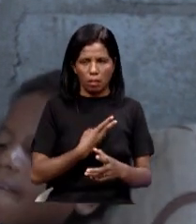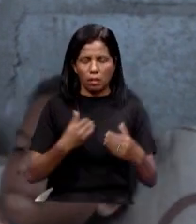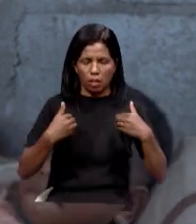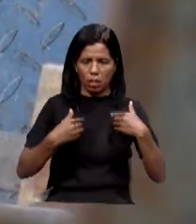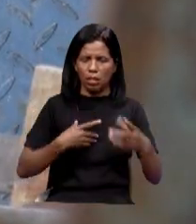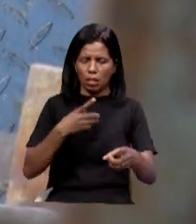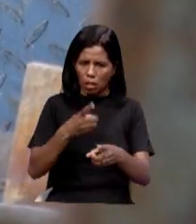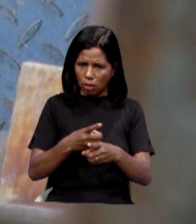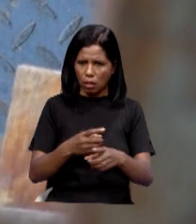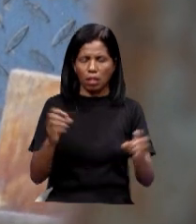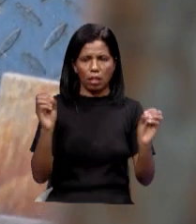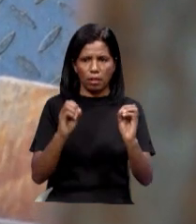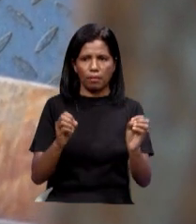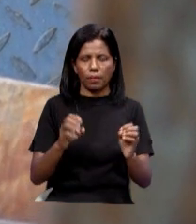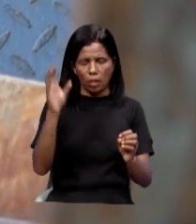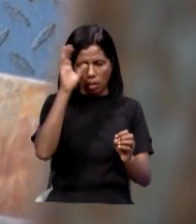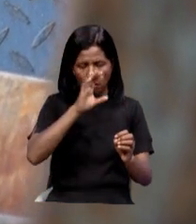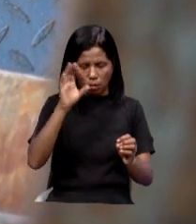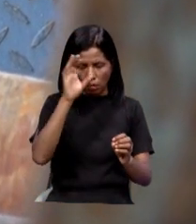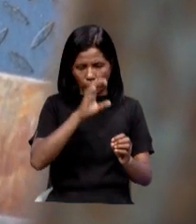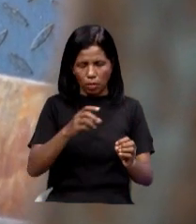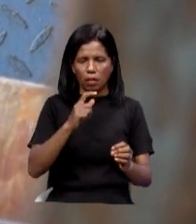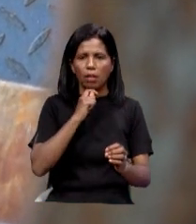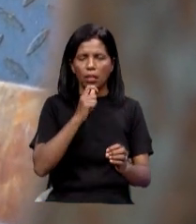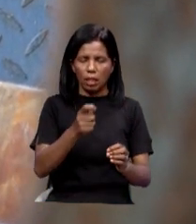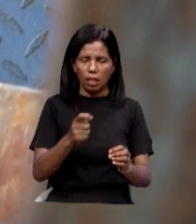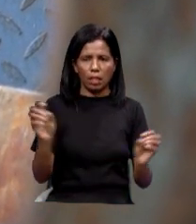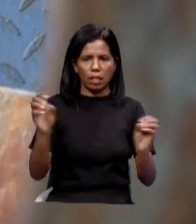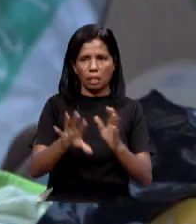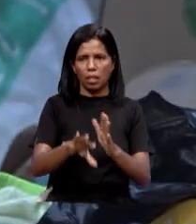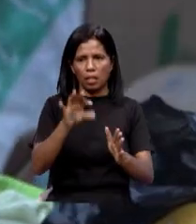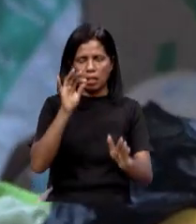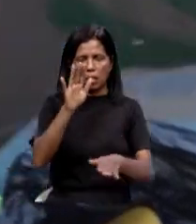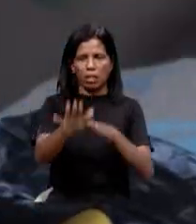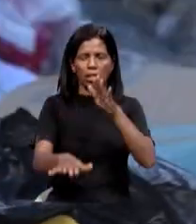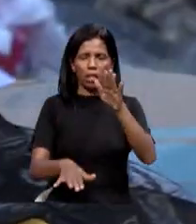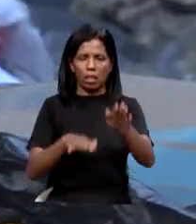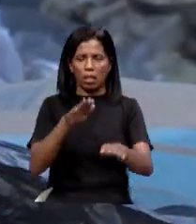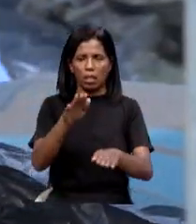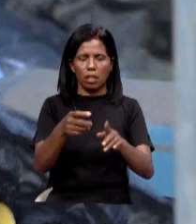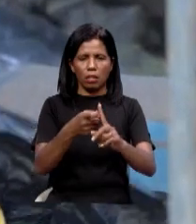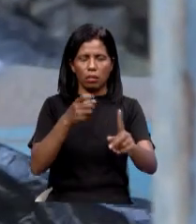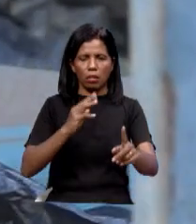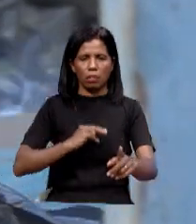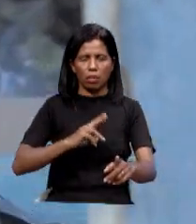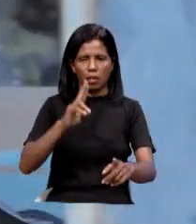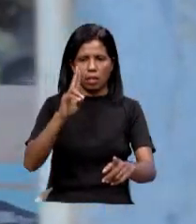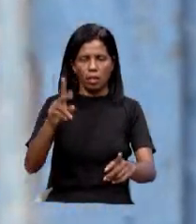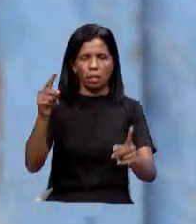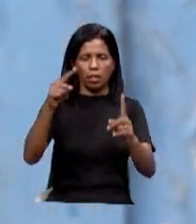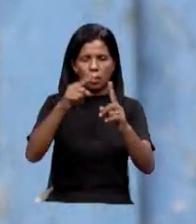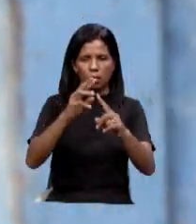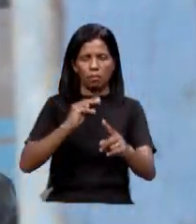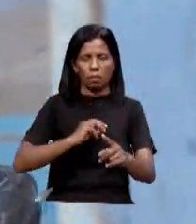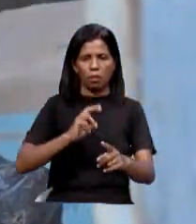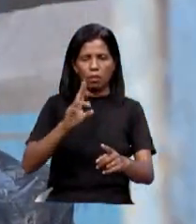kalai. Banyira buka kaleng at lahetang dala rumah amang ne tingkelau aing husi manlewana bato manumeter